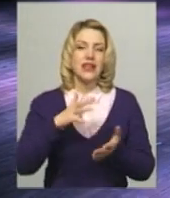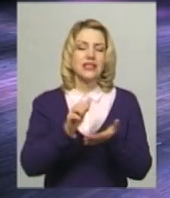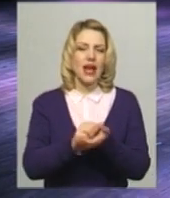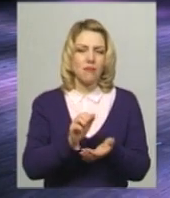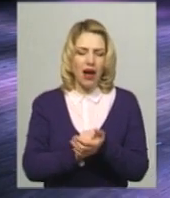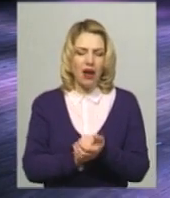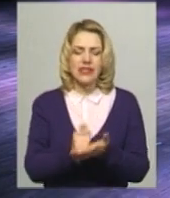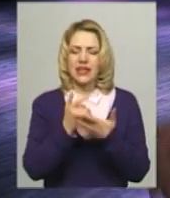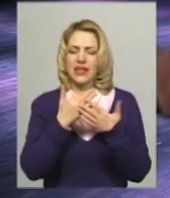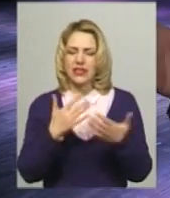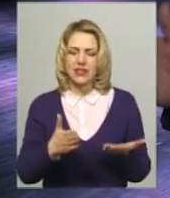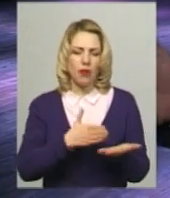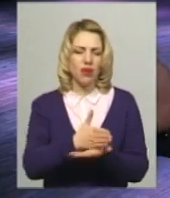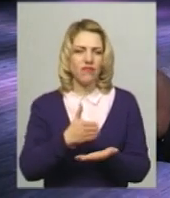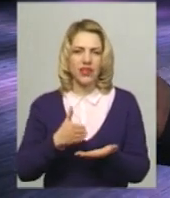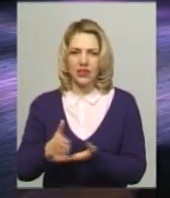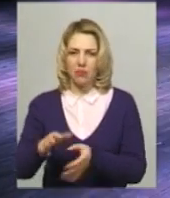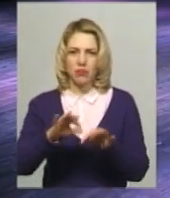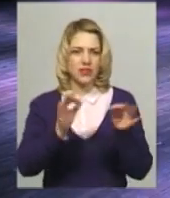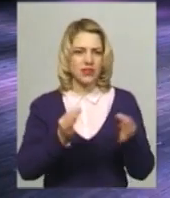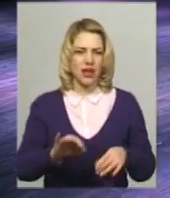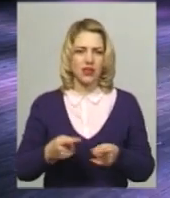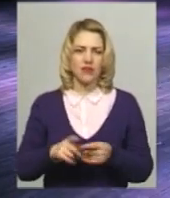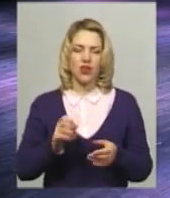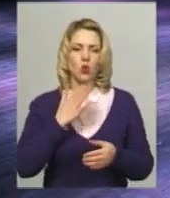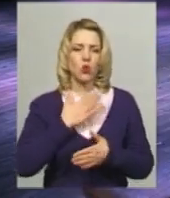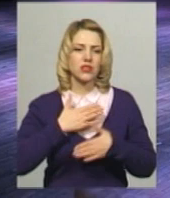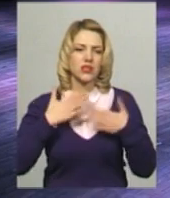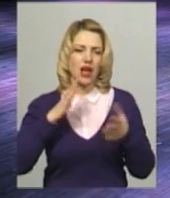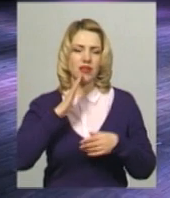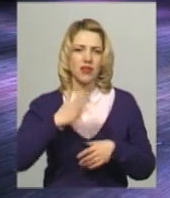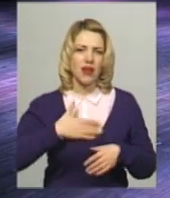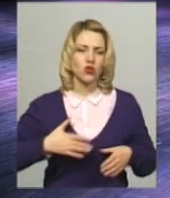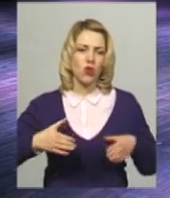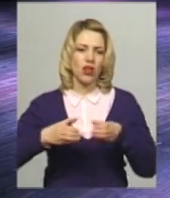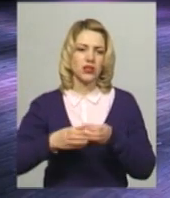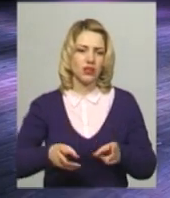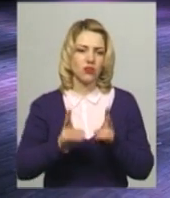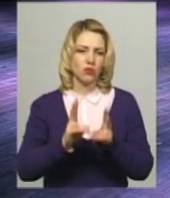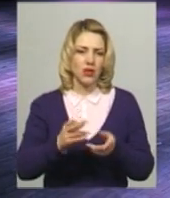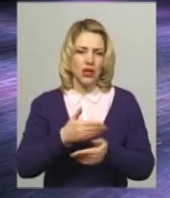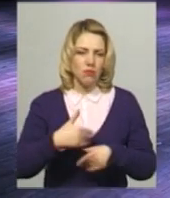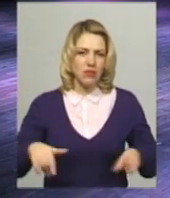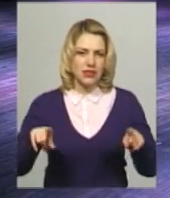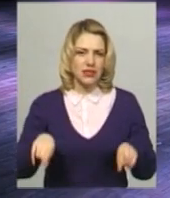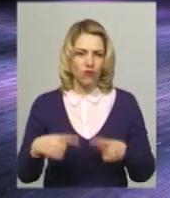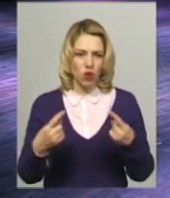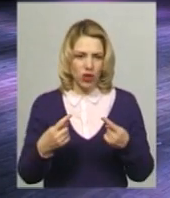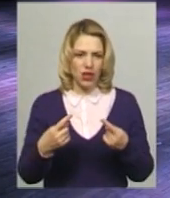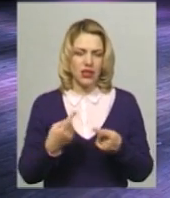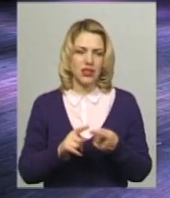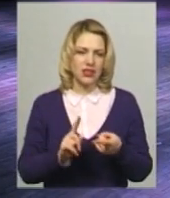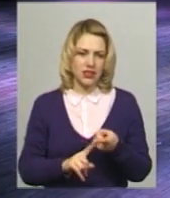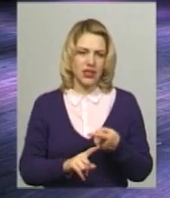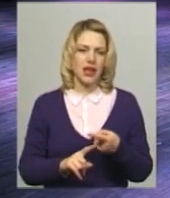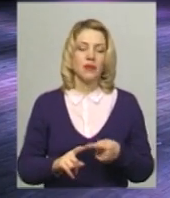декоративно-ужиткового мистецтва займаються. Останній наш колектив, який ми створили, це